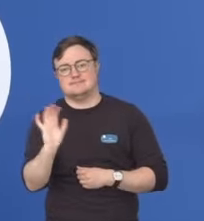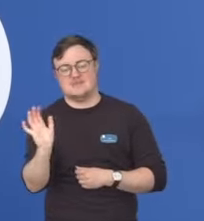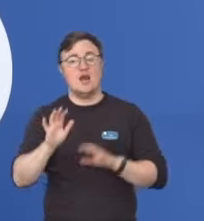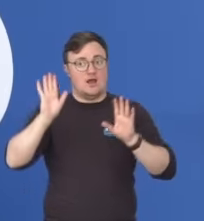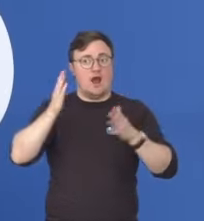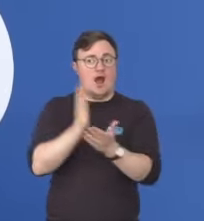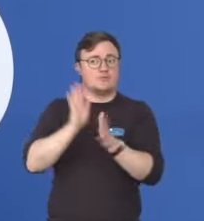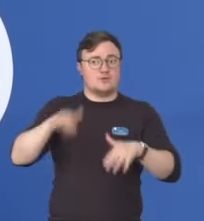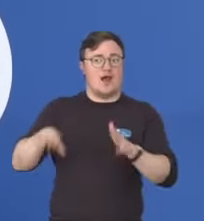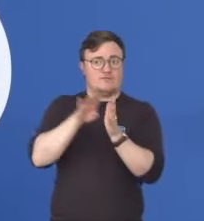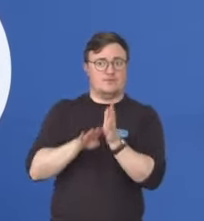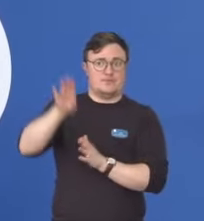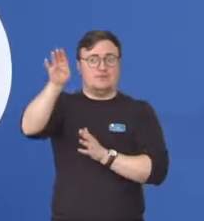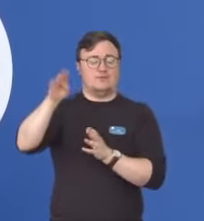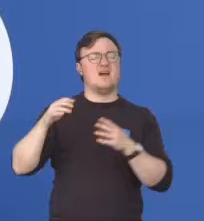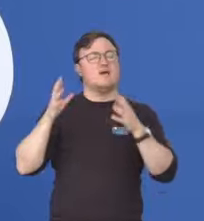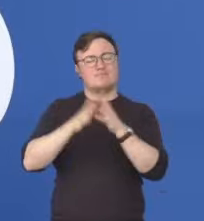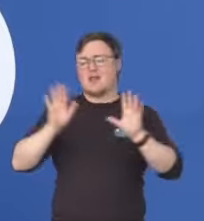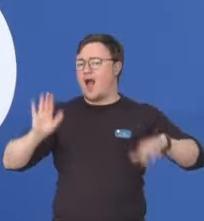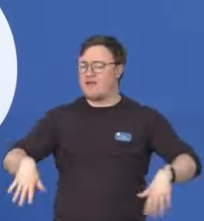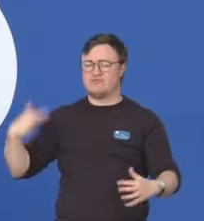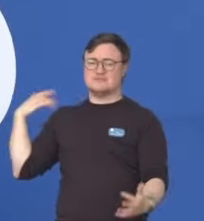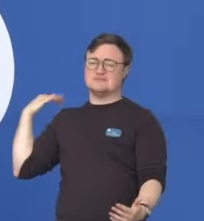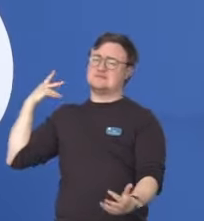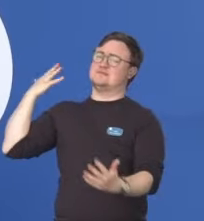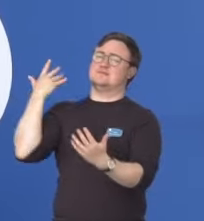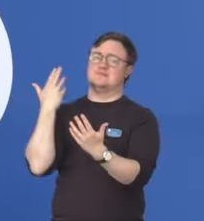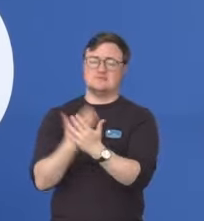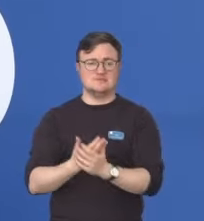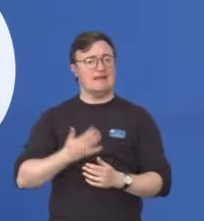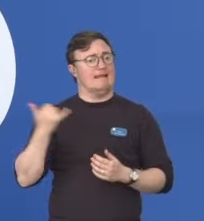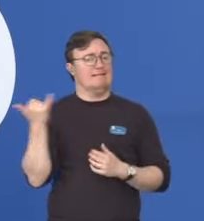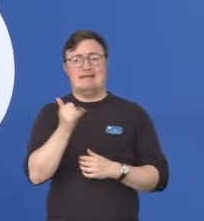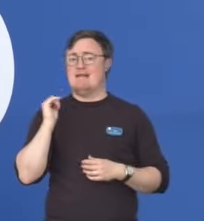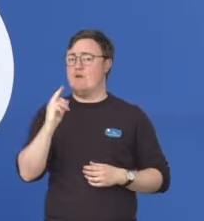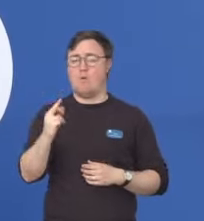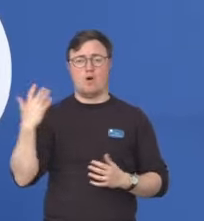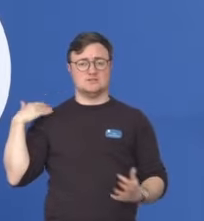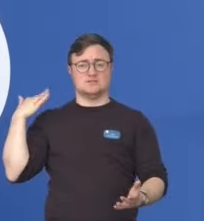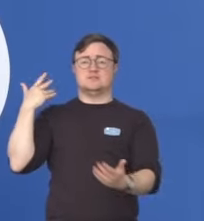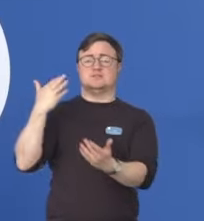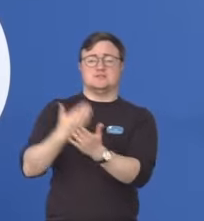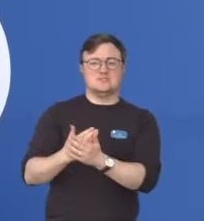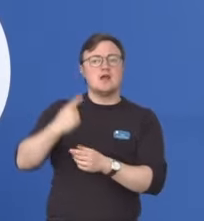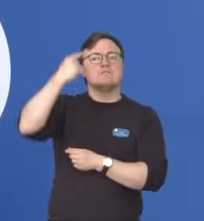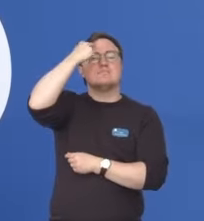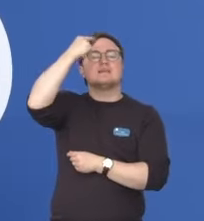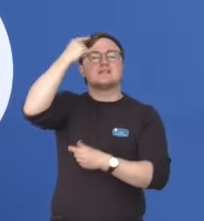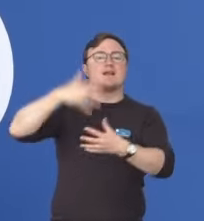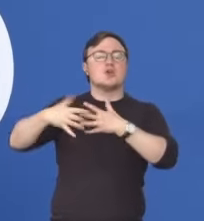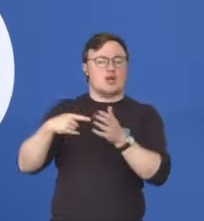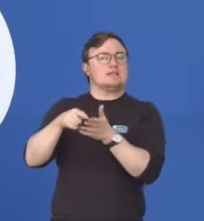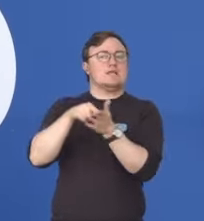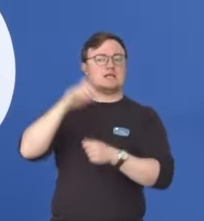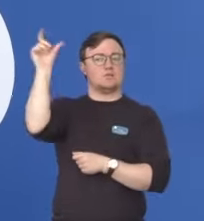upp. Men det här är något som har pågått väldigt länge. Alltså det har pågått i 10 år. Liksom misstänkliggörandet av framförallt